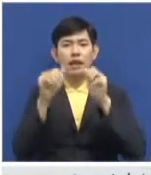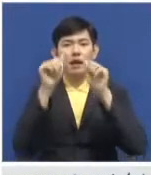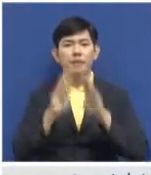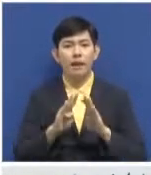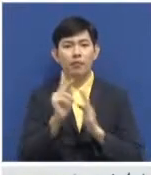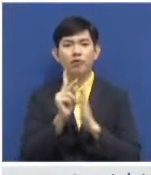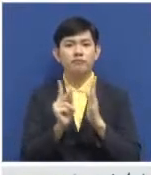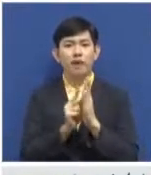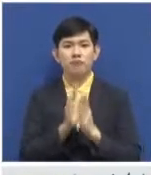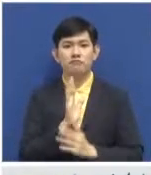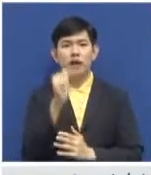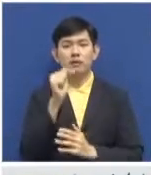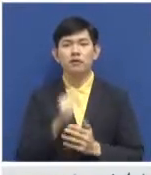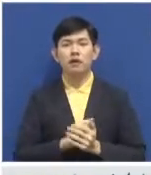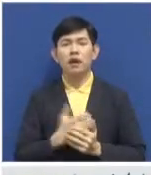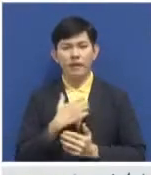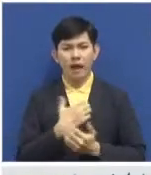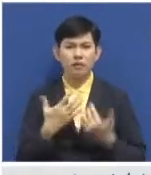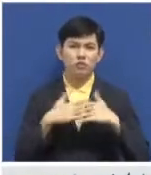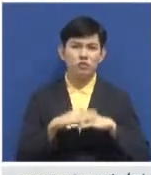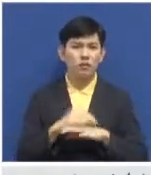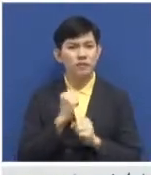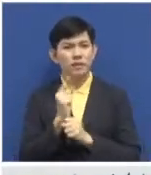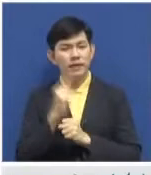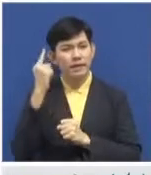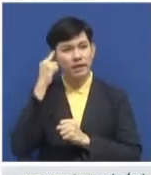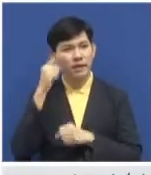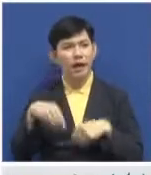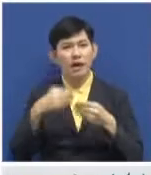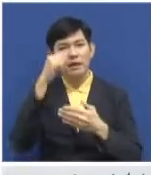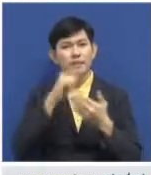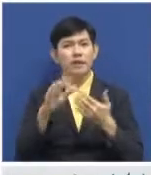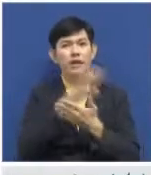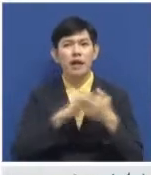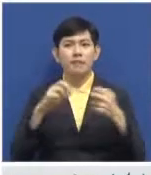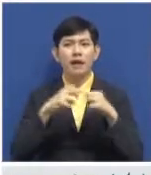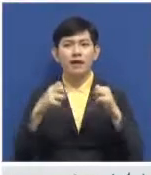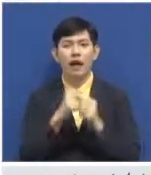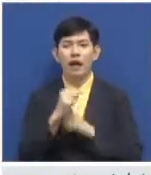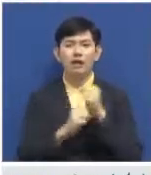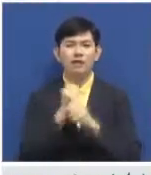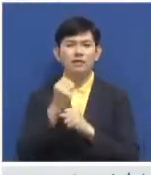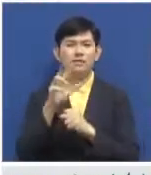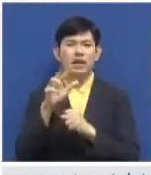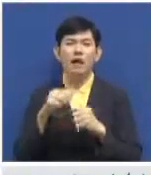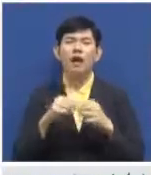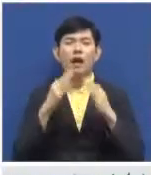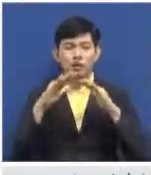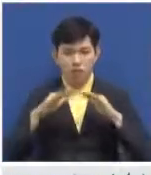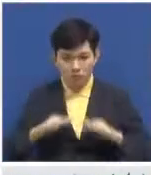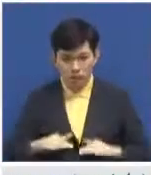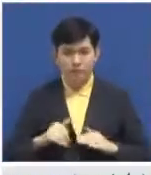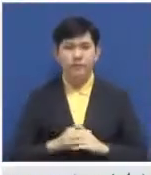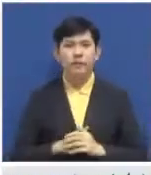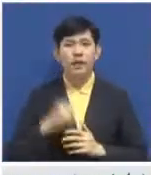ให้ได้เราเพียงต้องการร่วมกันสร้างฉันทามติร่วมกันเพื่อให้บ้านเมืองออกจากความขัดแย้ง13ปีนี้เสียทีเราไม่ได้คิด